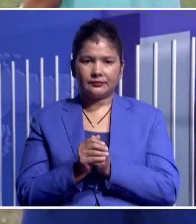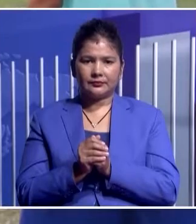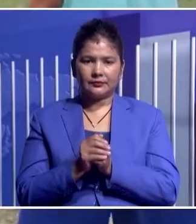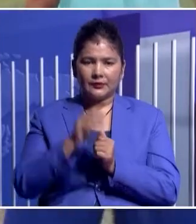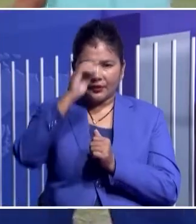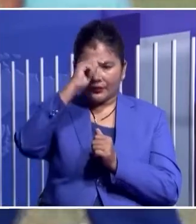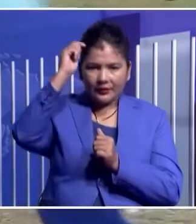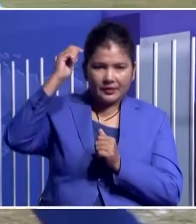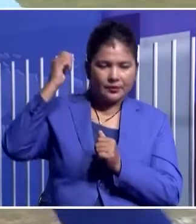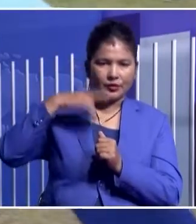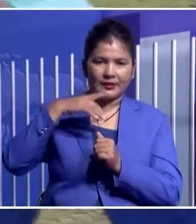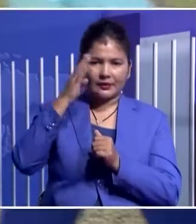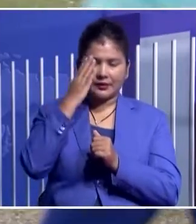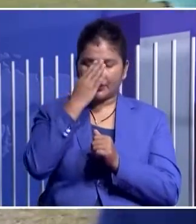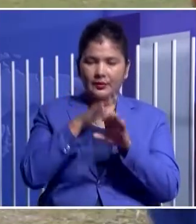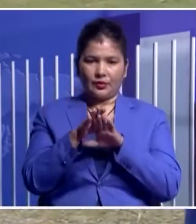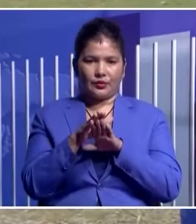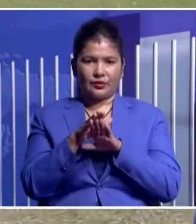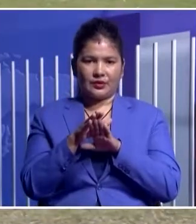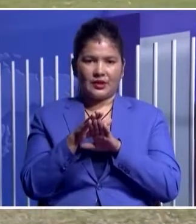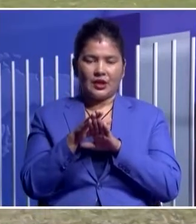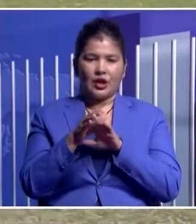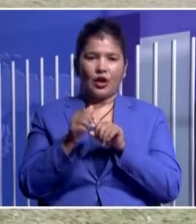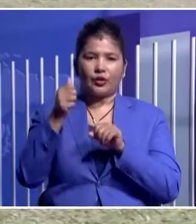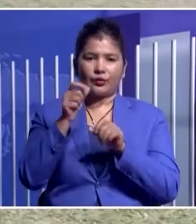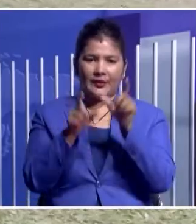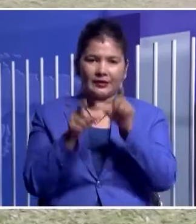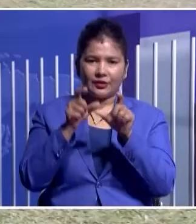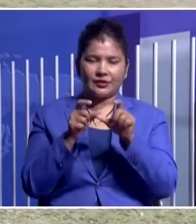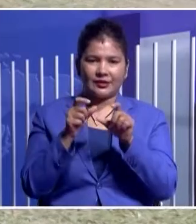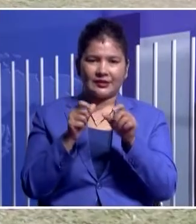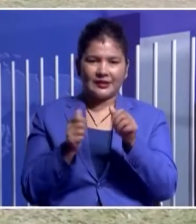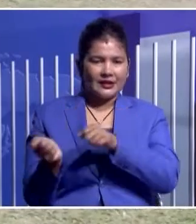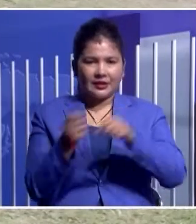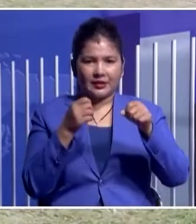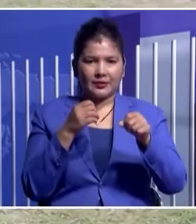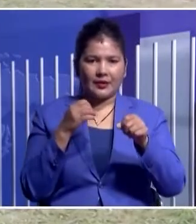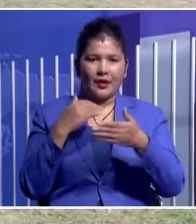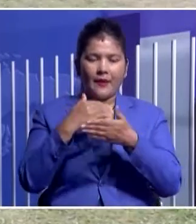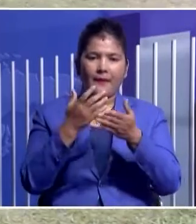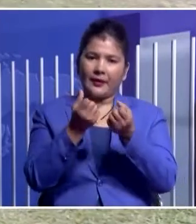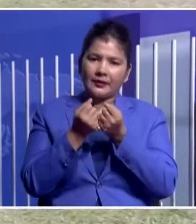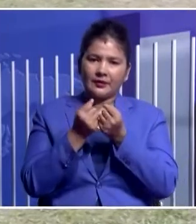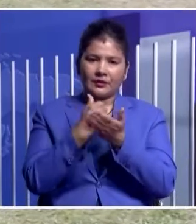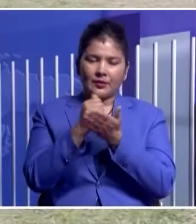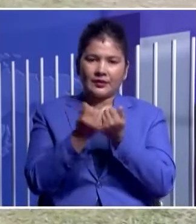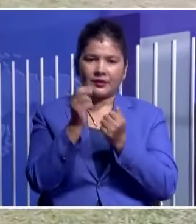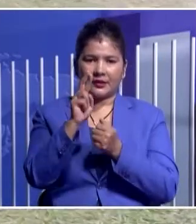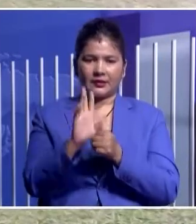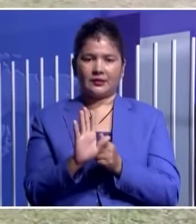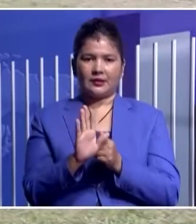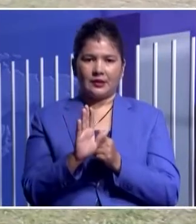पश्चिम नवलप्रासका दृष्टिविहीनहरू सपाङ्गहरू जस्तै क्रिकेट प्रतियोगितामा भाग लिनका लागि उनीहरूले अभ्यास गरिरहेका